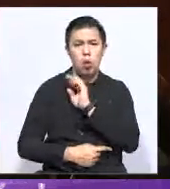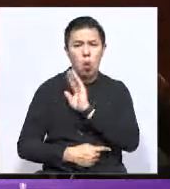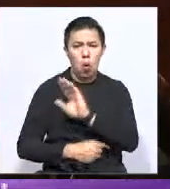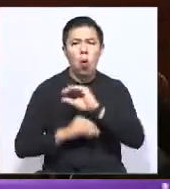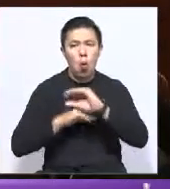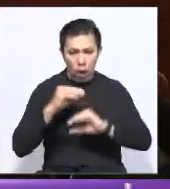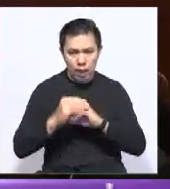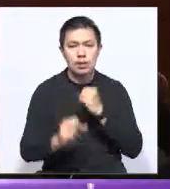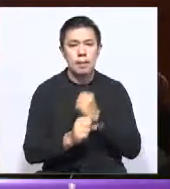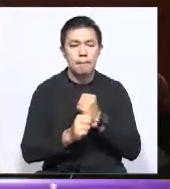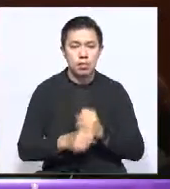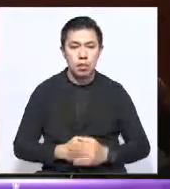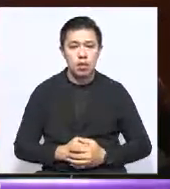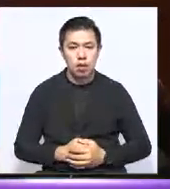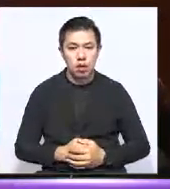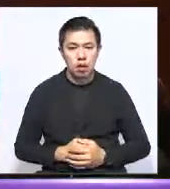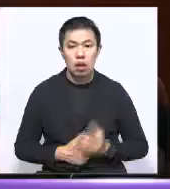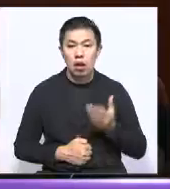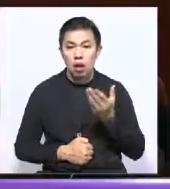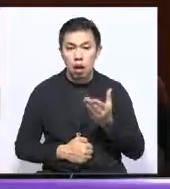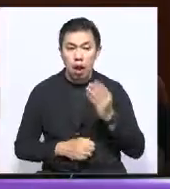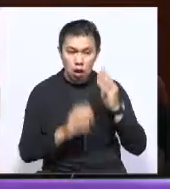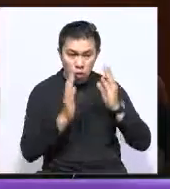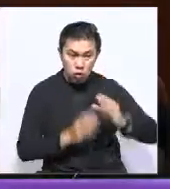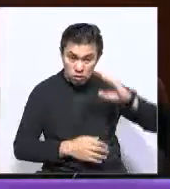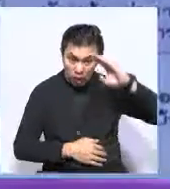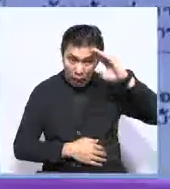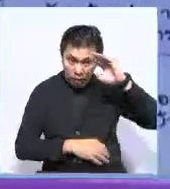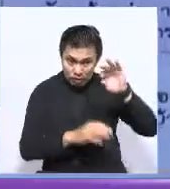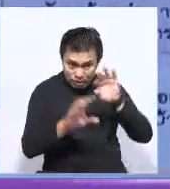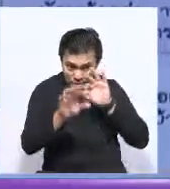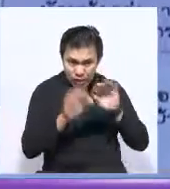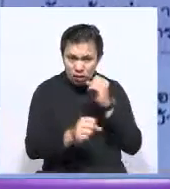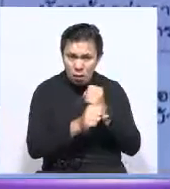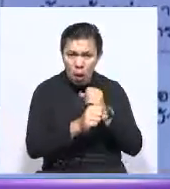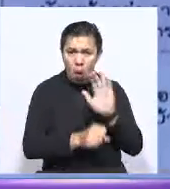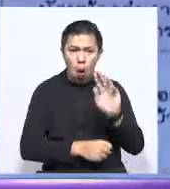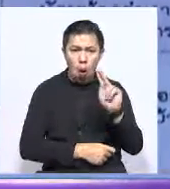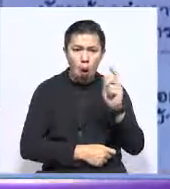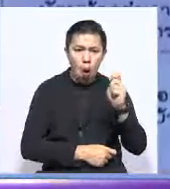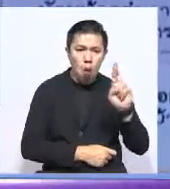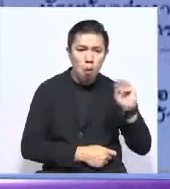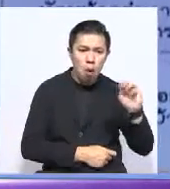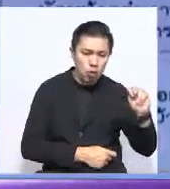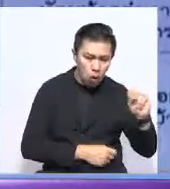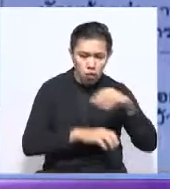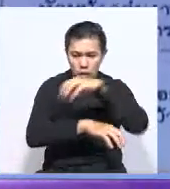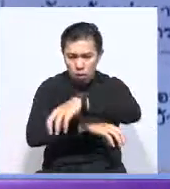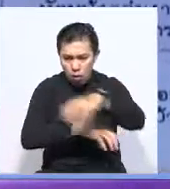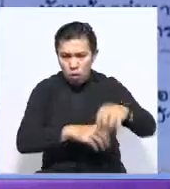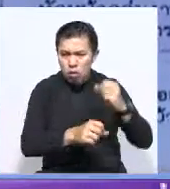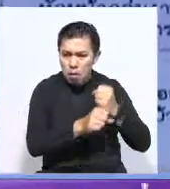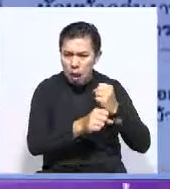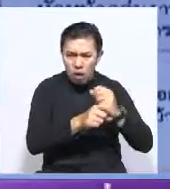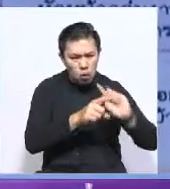ชอบต่อโครงการโดยเชื่อมั่นว่ากำลังพลที่ถูกคัดเลือกจากกอรมน.และหน่วยงานที่เกี่ยวข้อง